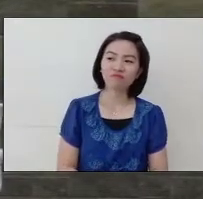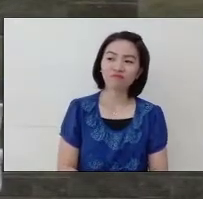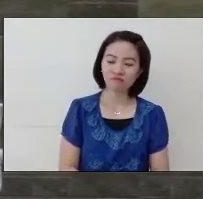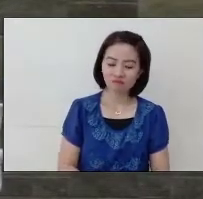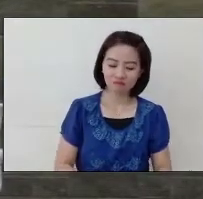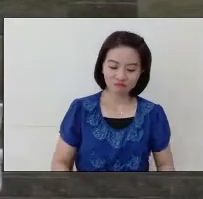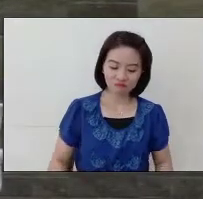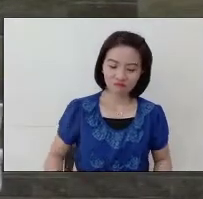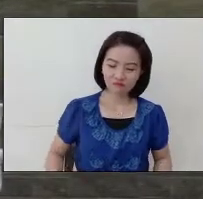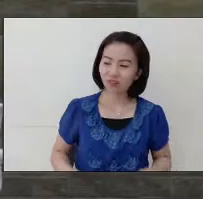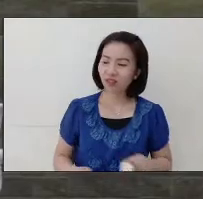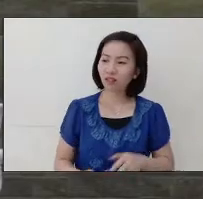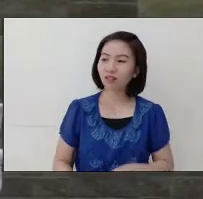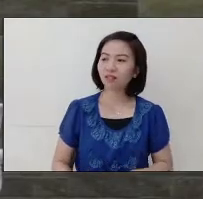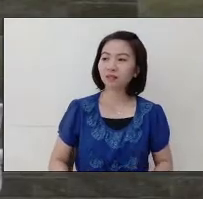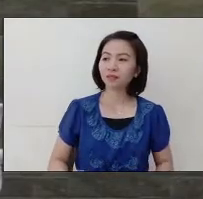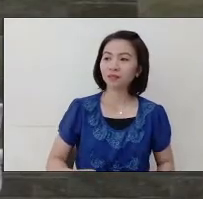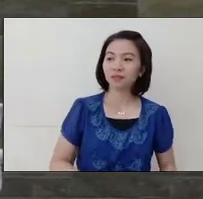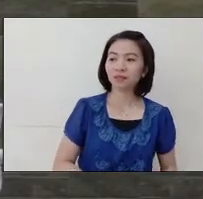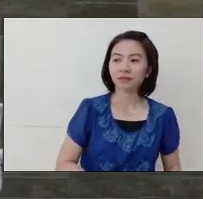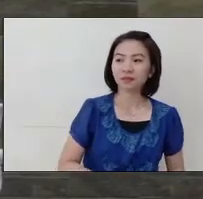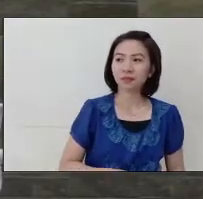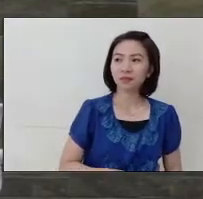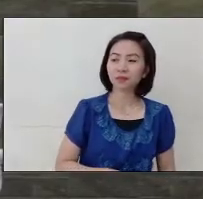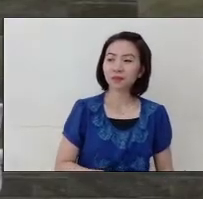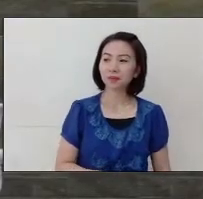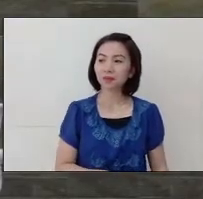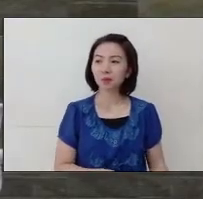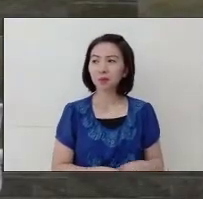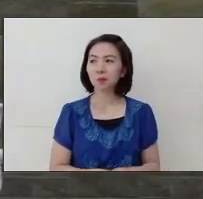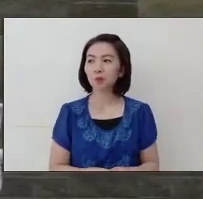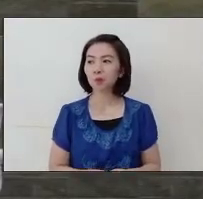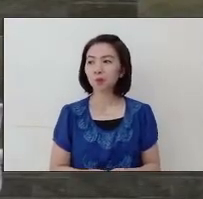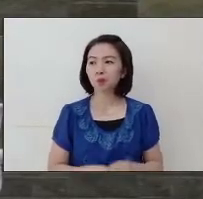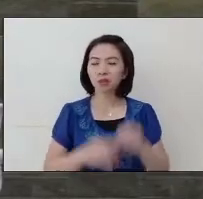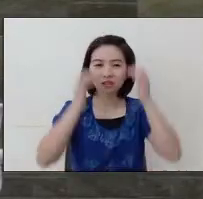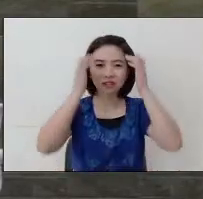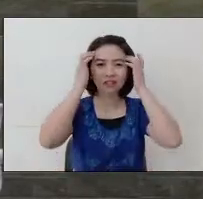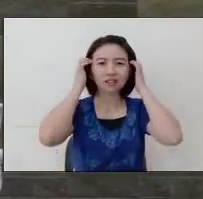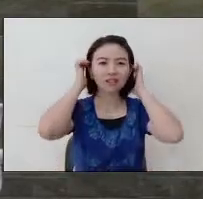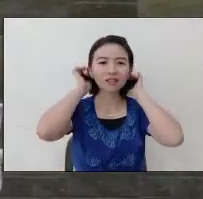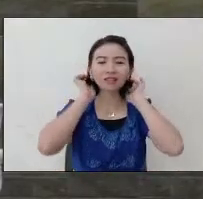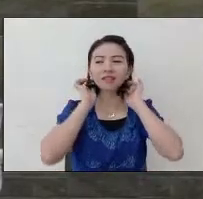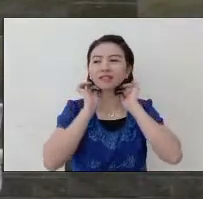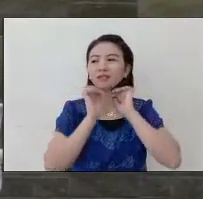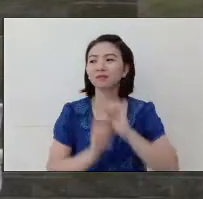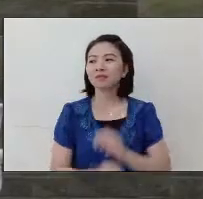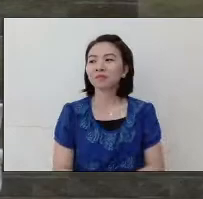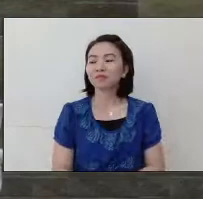now, kita ko na kasi yung classmate ko, kaya may kambing na dyan. Mamadaliin ko na to, gusto ko na kumain ng kambing.